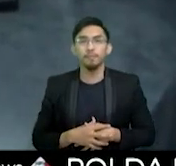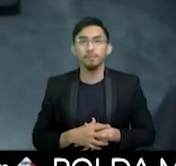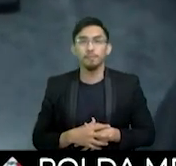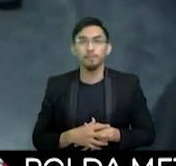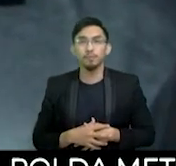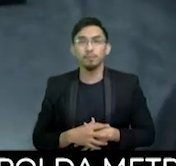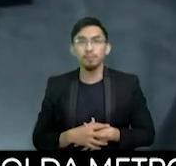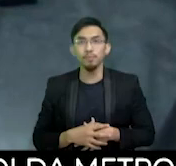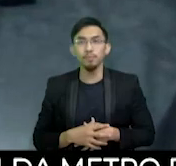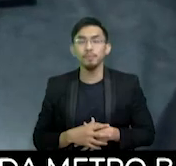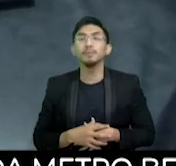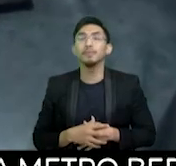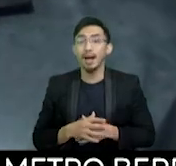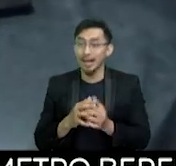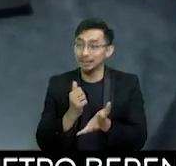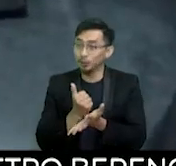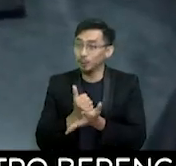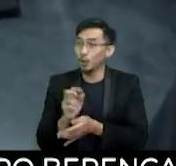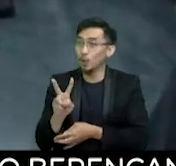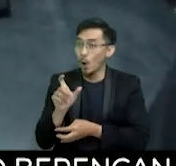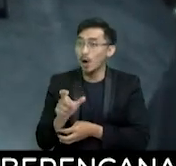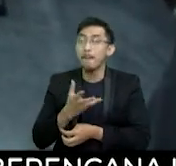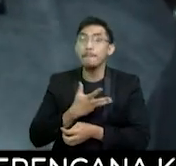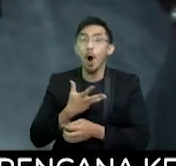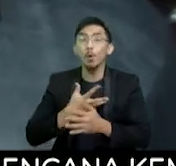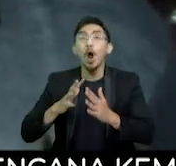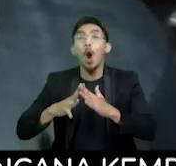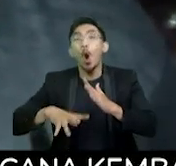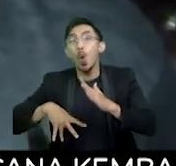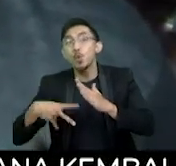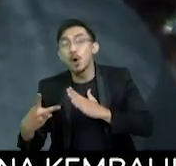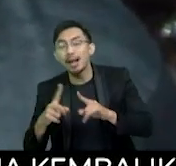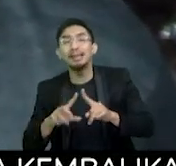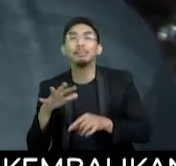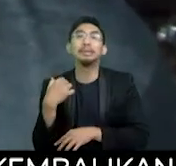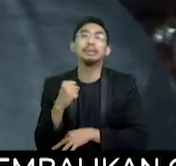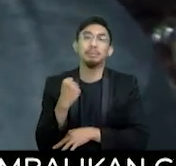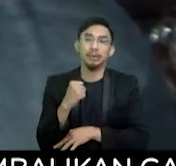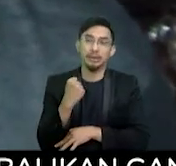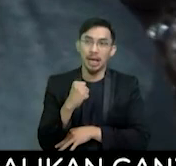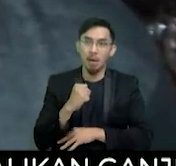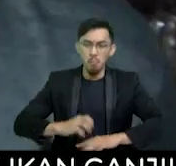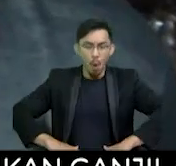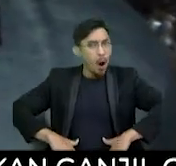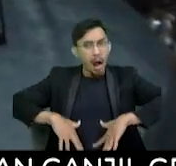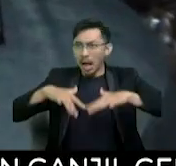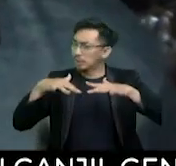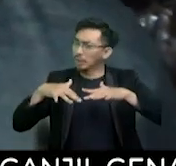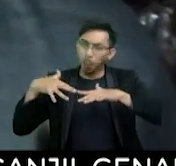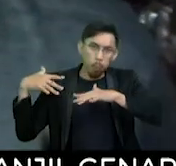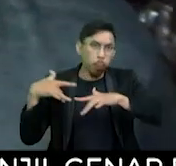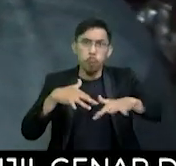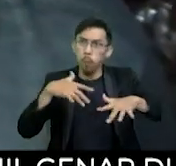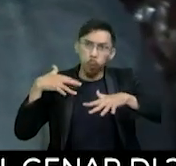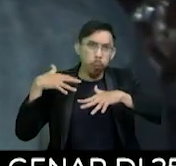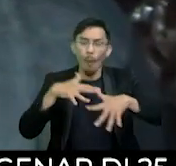untuk keluar, untuk menyelamatkan diri, tapi nasib malang menimpa mereka pas di pertengahan jalan,